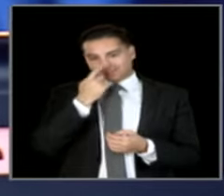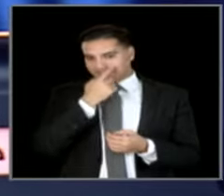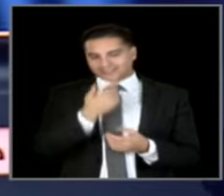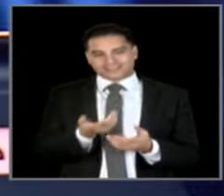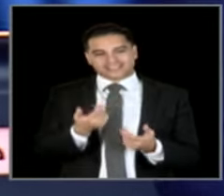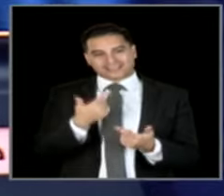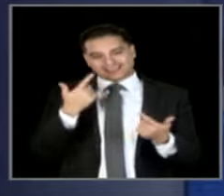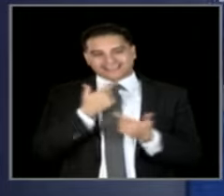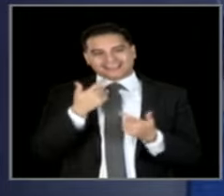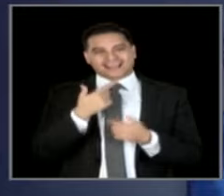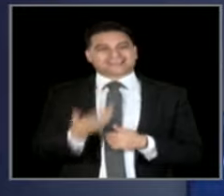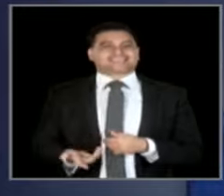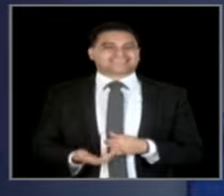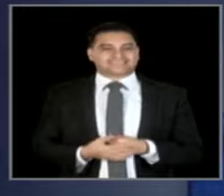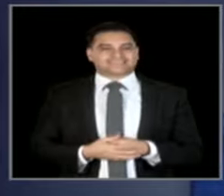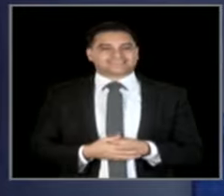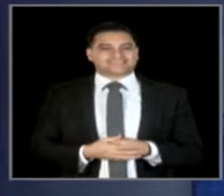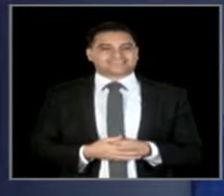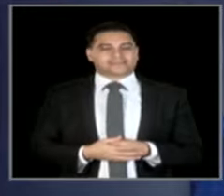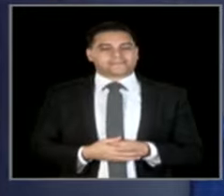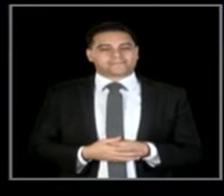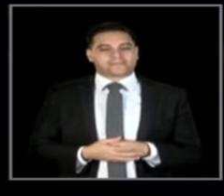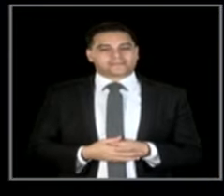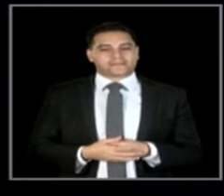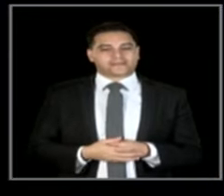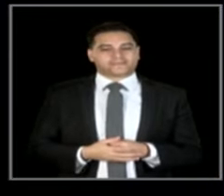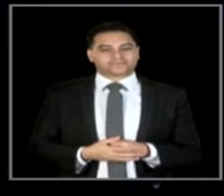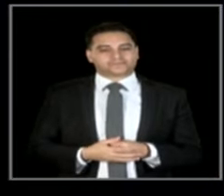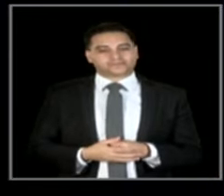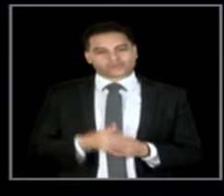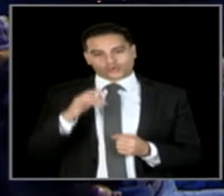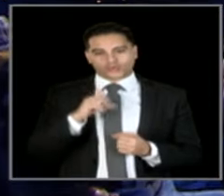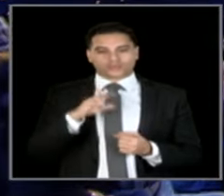عينيه دي تضحك سليم عايزين يوسف ينضم